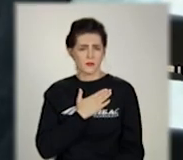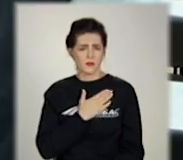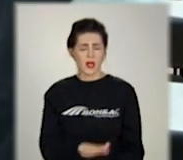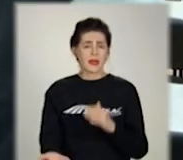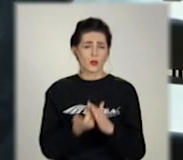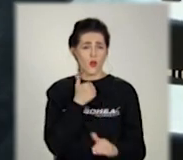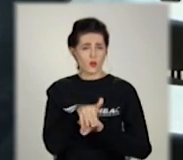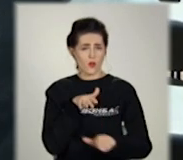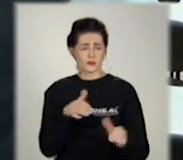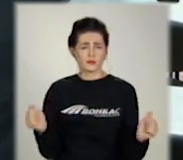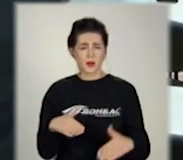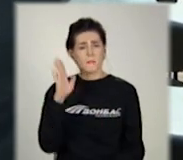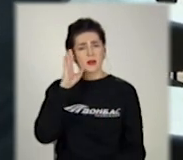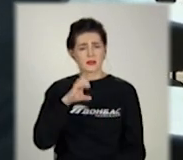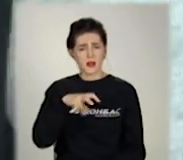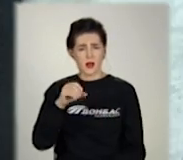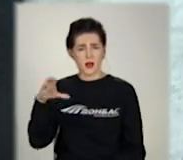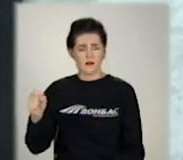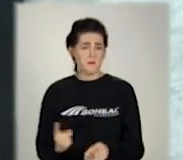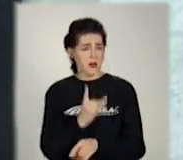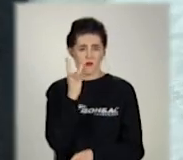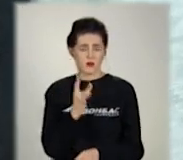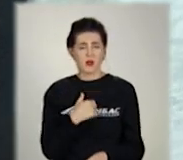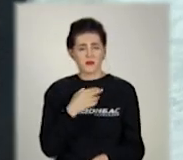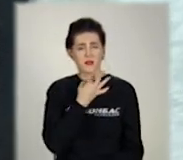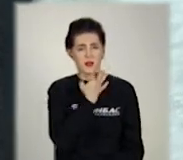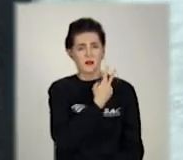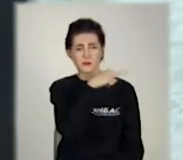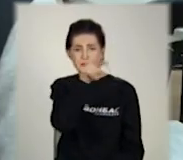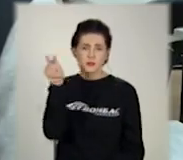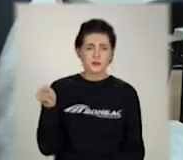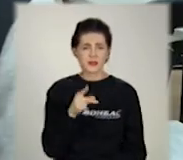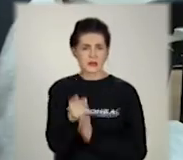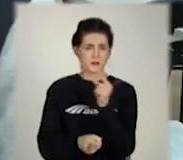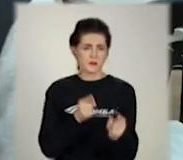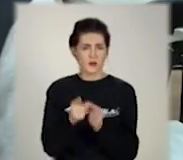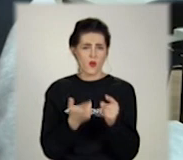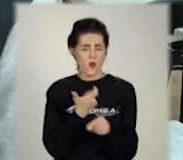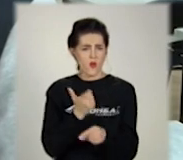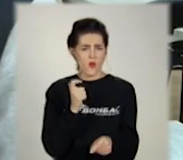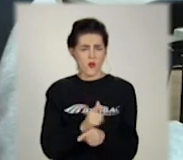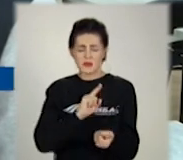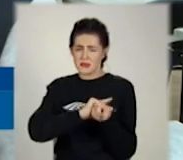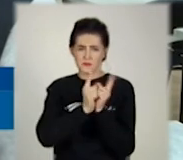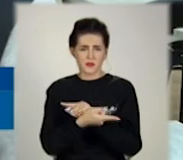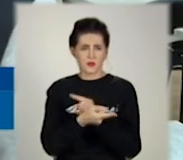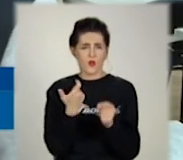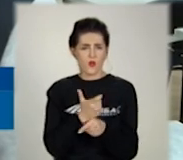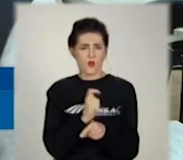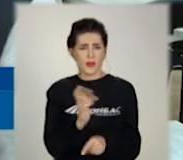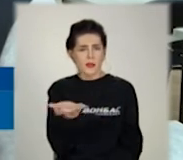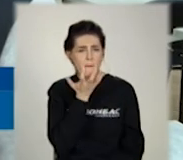новій аудиторії В'ячеслав Падалка вперше. Ділиться змінами вражений. Кабінет дуже освітлився, стало дуже